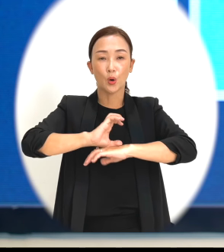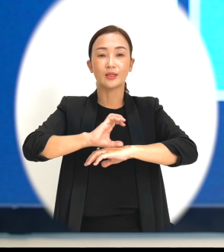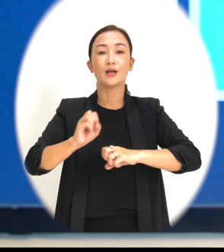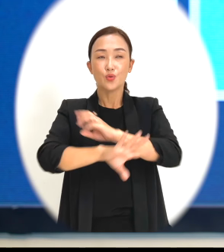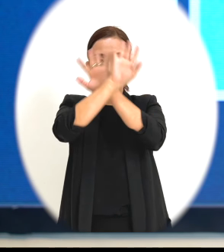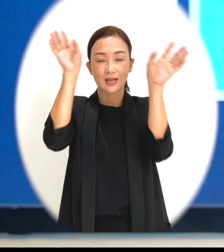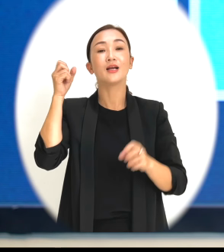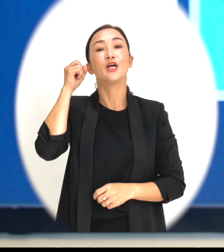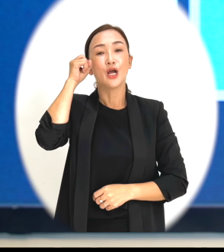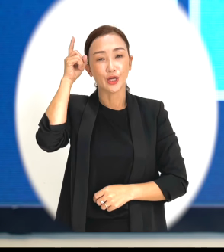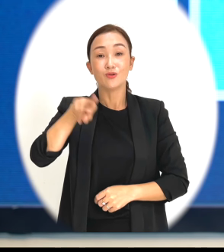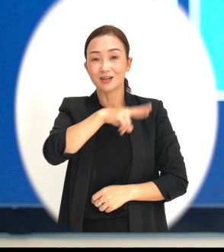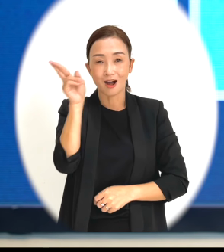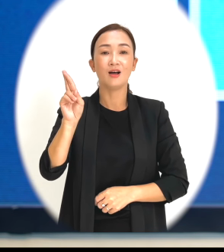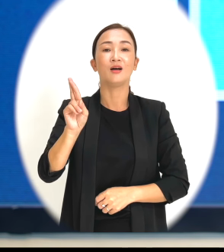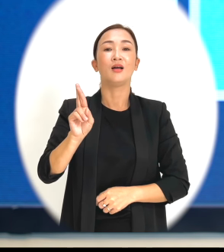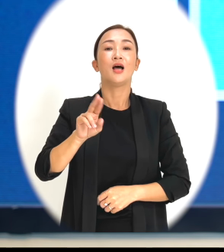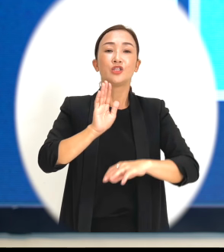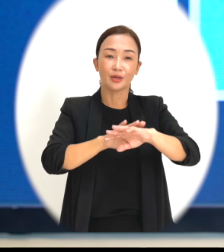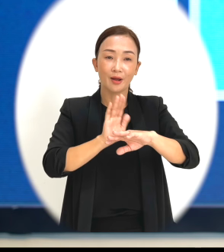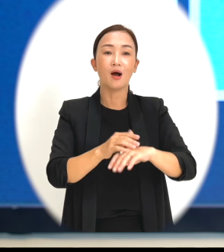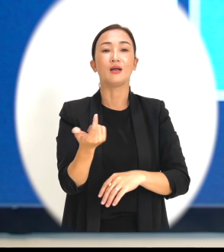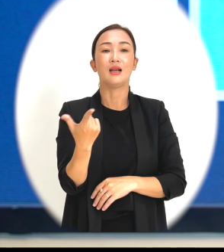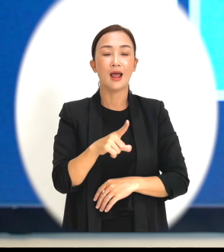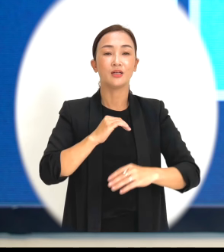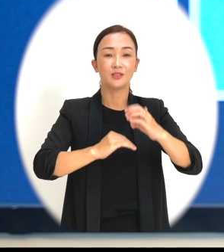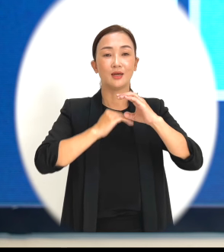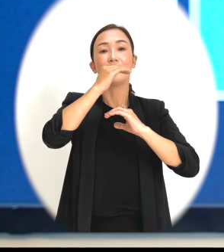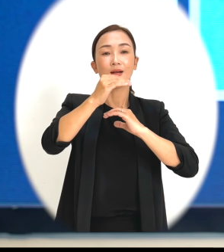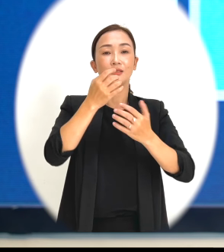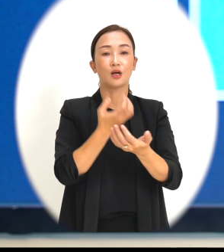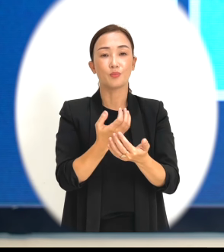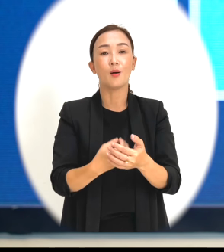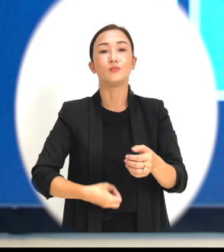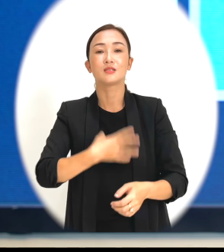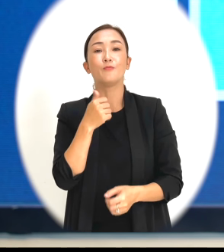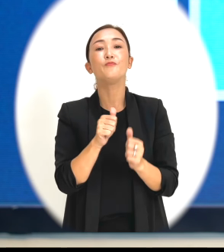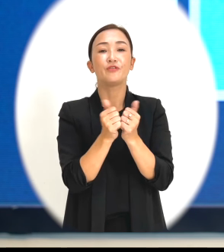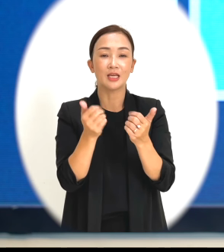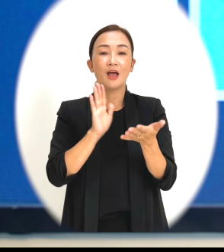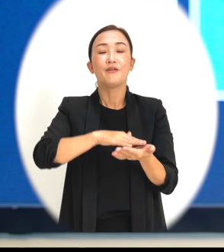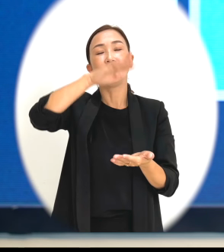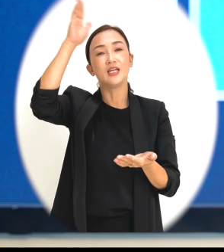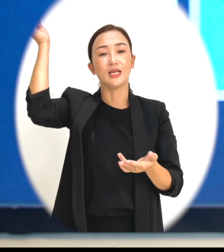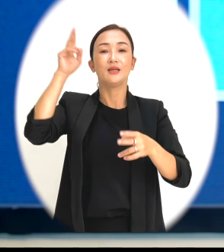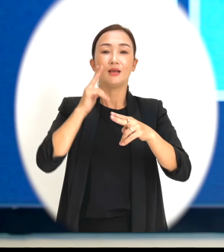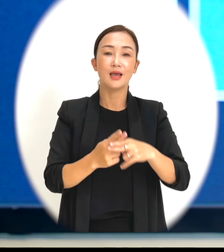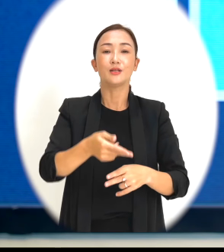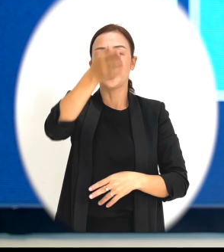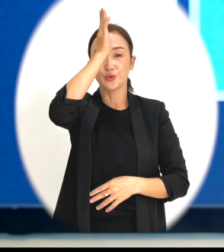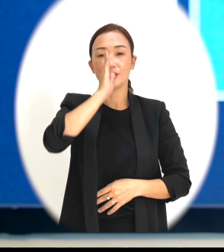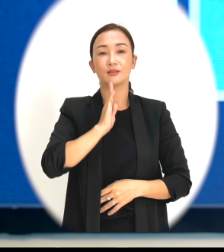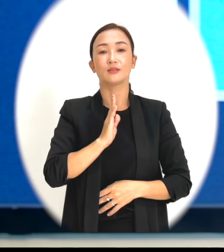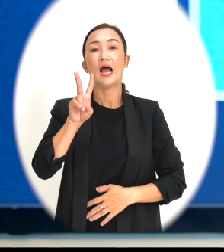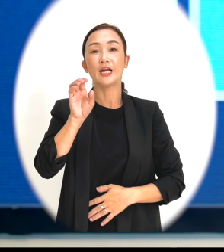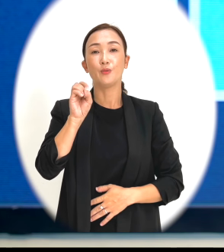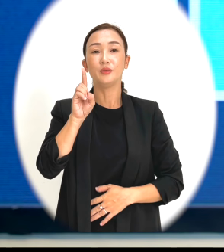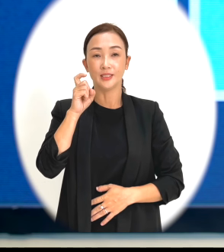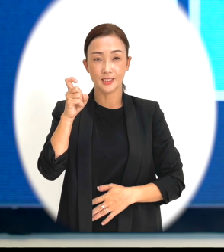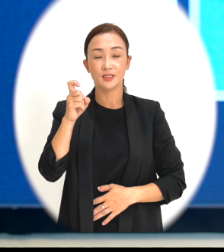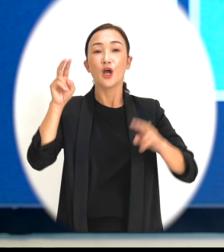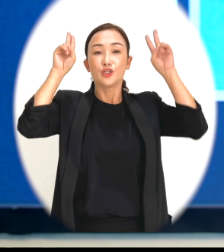kêu gọi trở thành một cộng đồng sống vì vinh hiển danh Chúa. Nguồn Sáng giữa cộng đồng. Năm